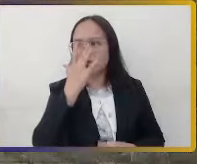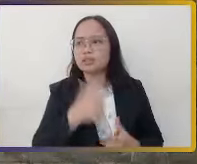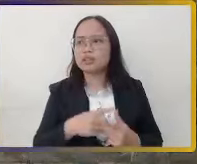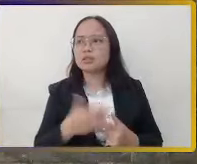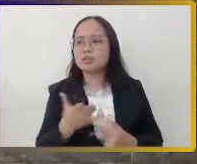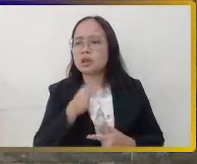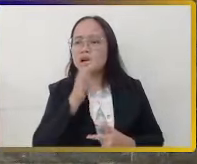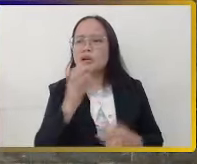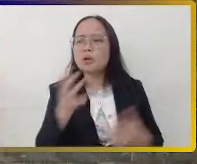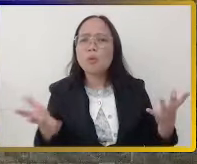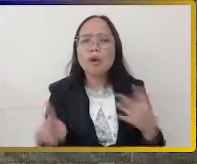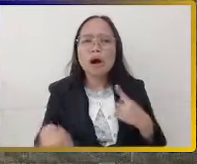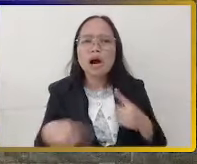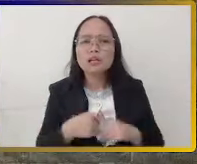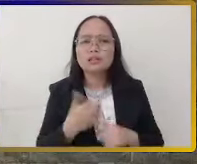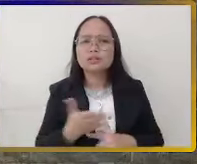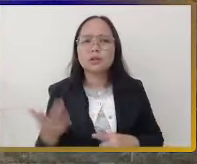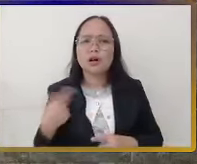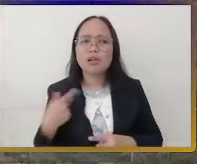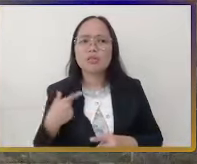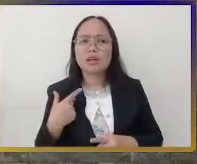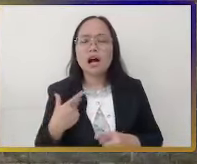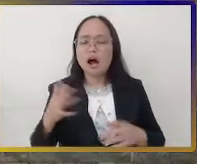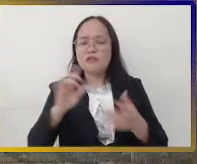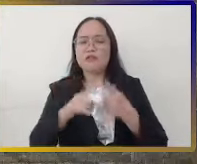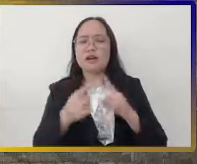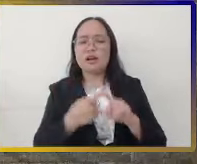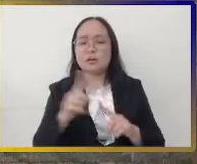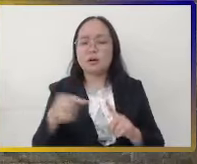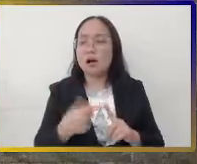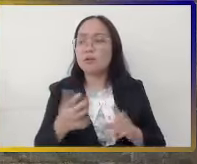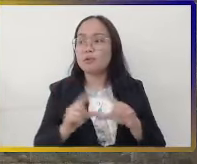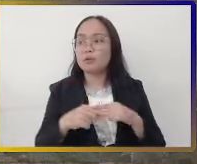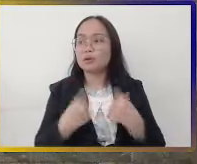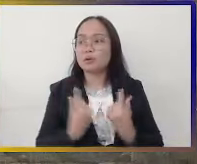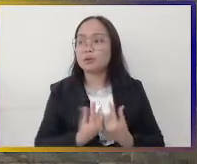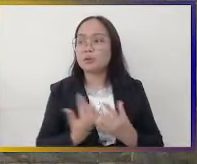sila, kailan lang kayo nagkaroon ng kakaibigan? Kailan lang kayo nagkaroon ng group chat?